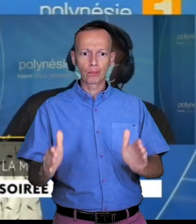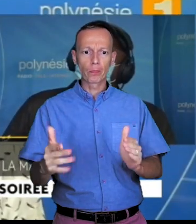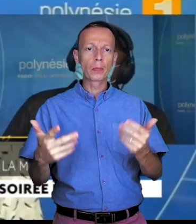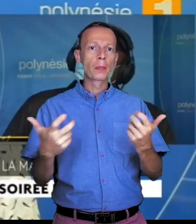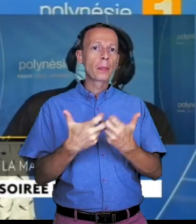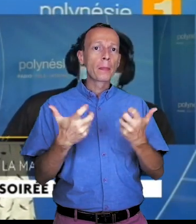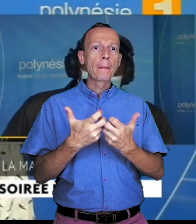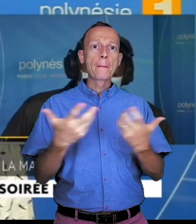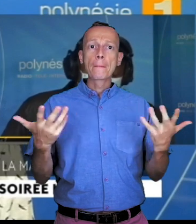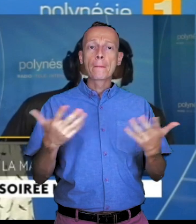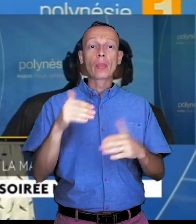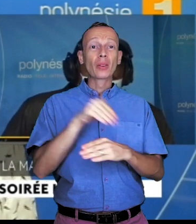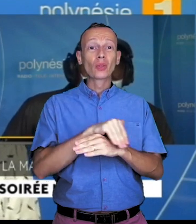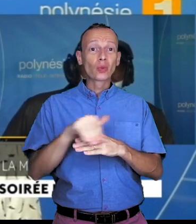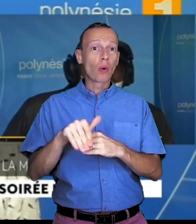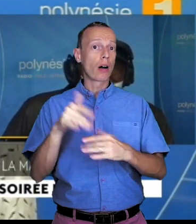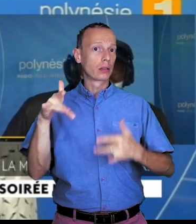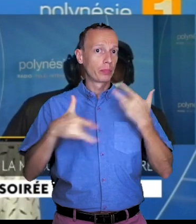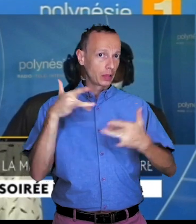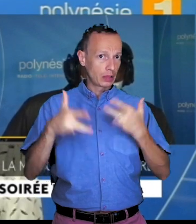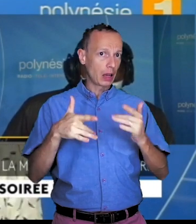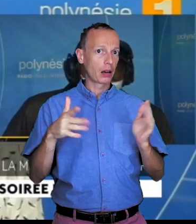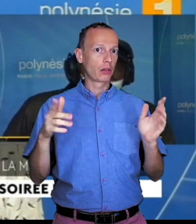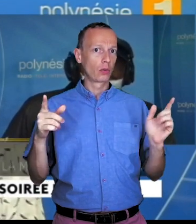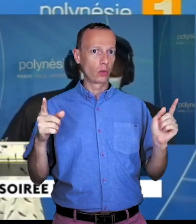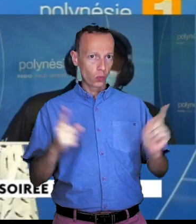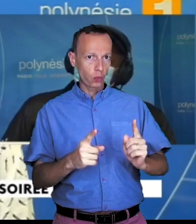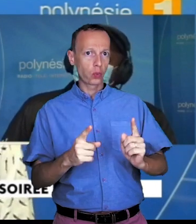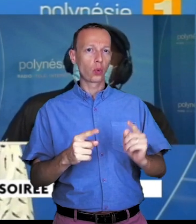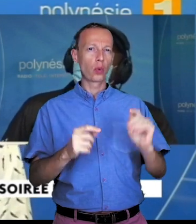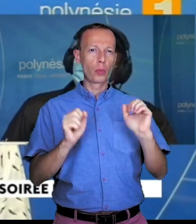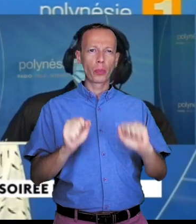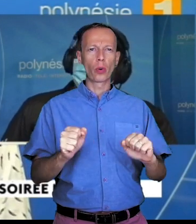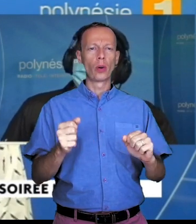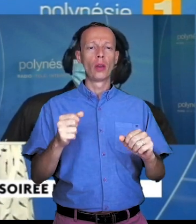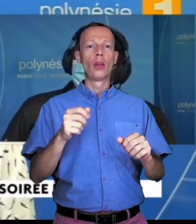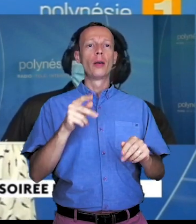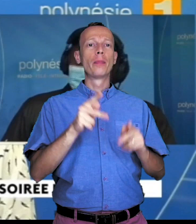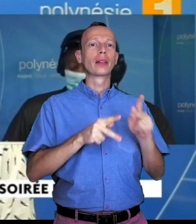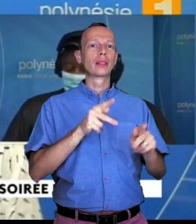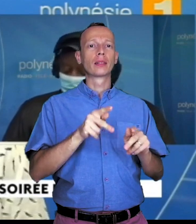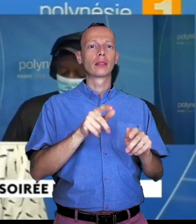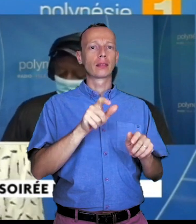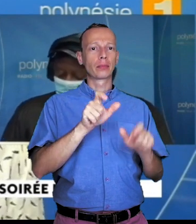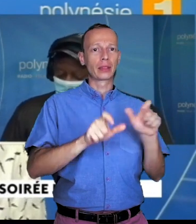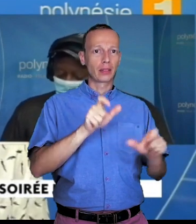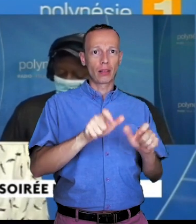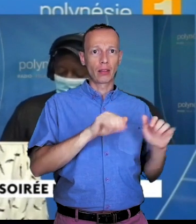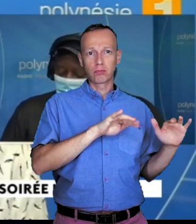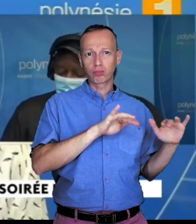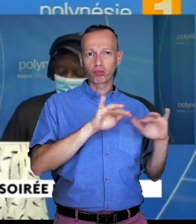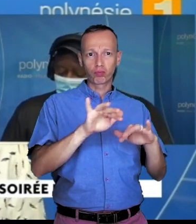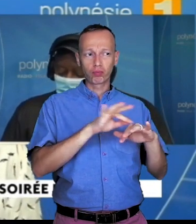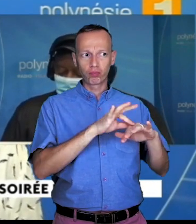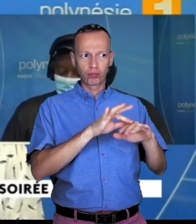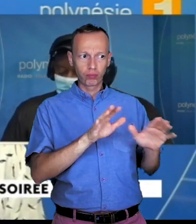maîtrisable, c'est-à-dire en rester uniquement aux soirées de spectacle, de manière à s'assurer qu'on pourrait conduire le